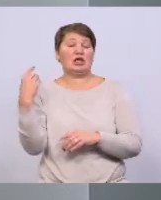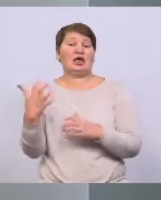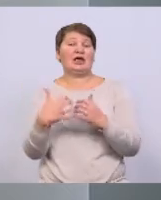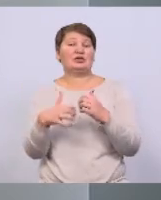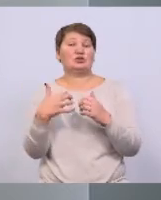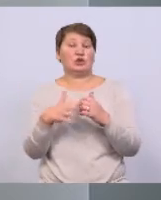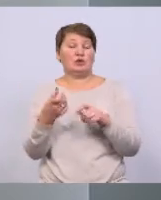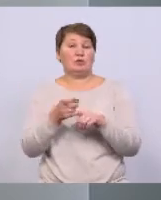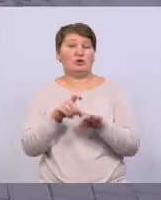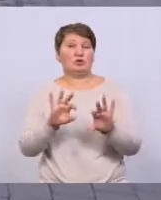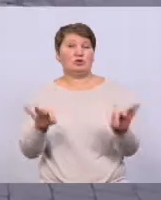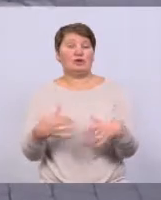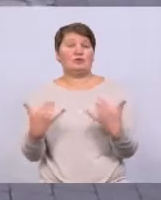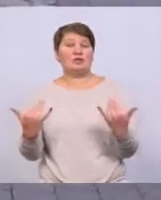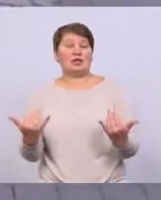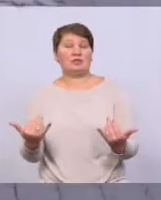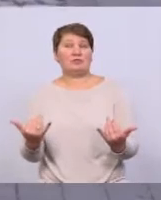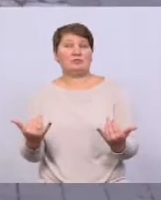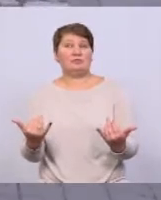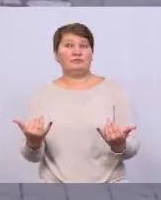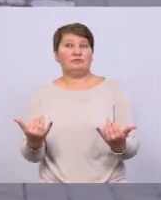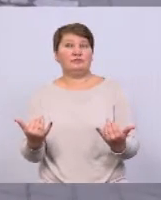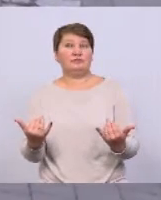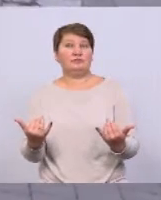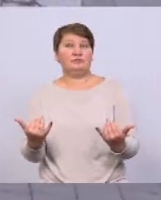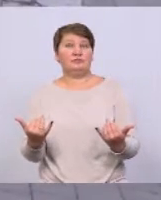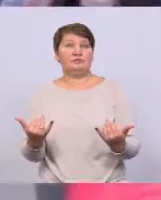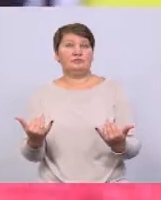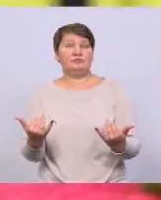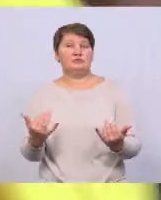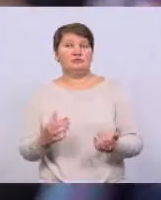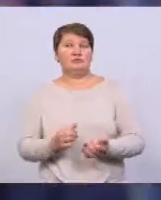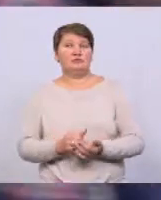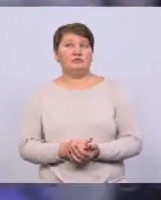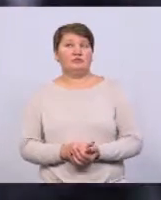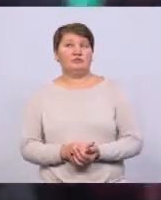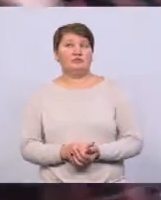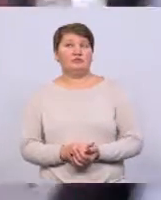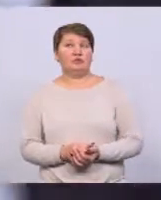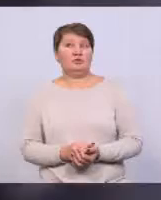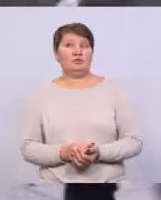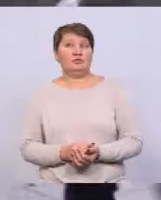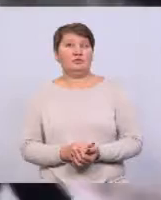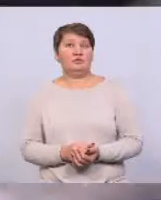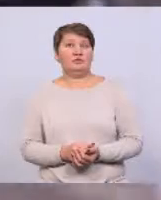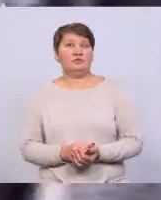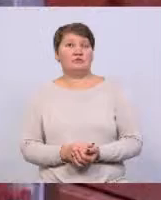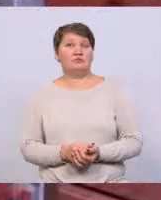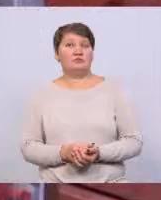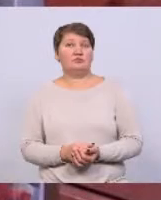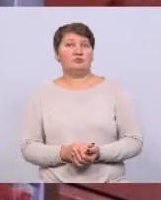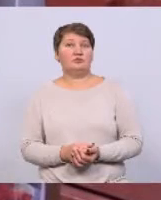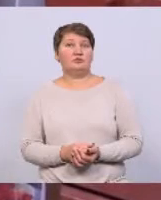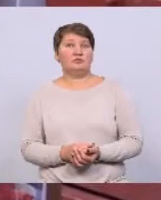розкаже Наталя Олексієнко. Учасники програми GovX-Challenge сьогодні прогулялись та ознайомились з принципами роботи проєкту «Промприлад